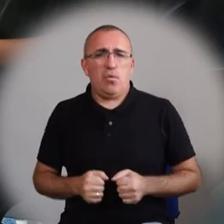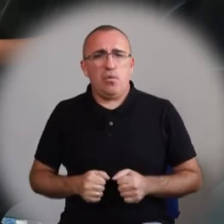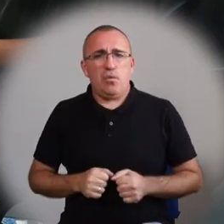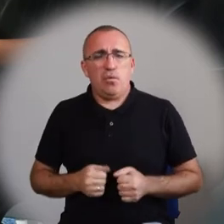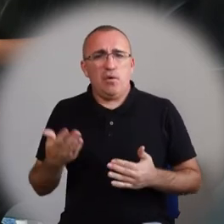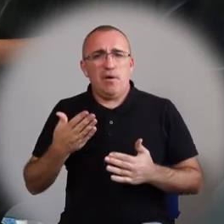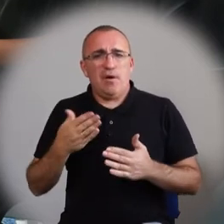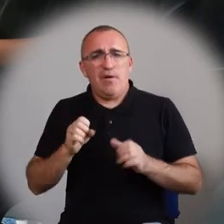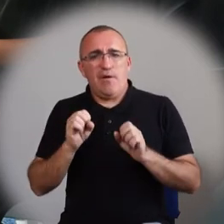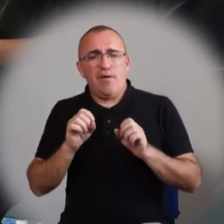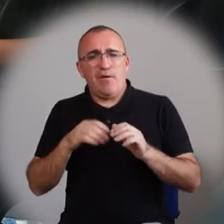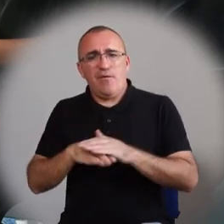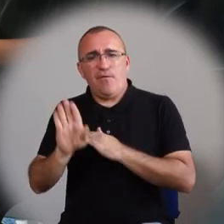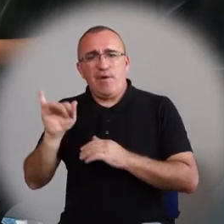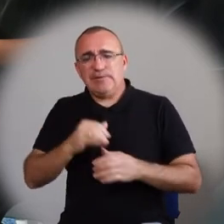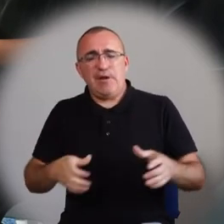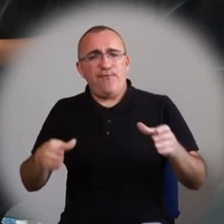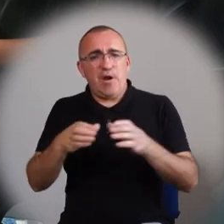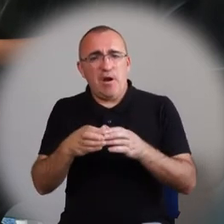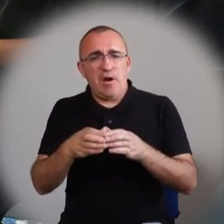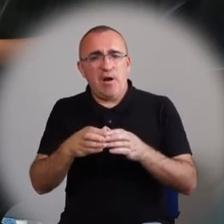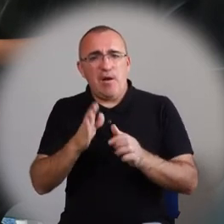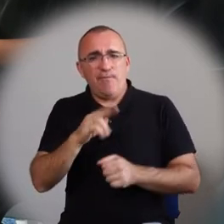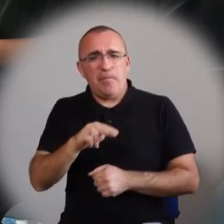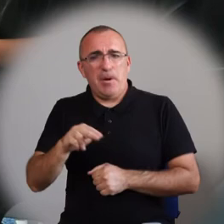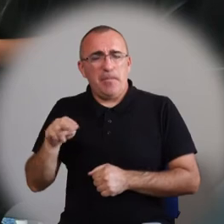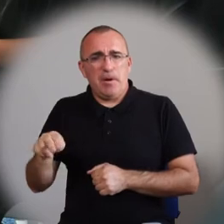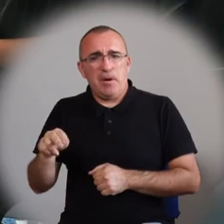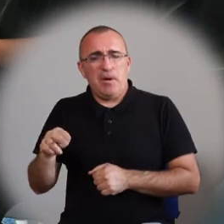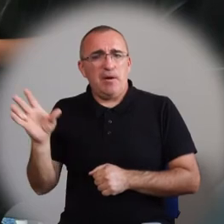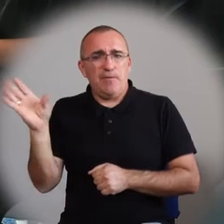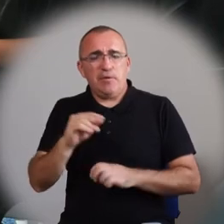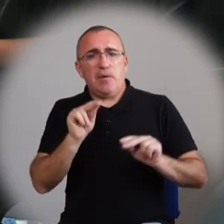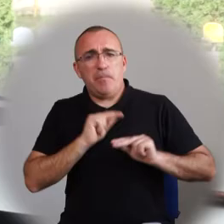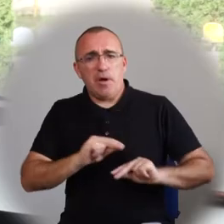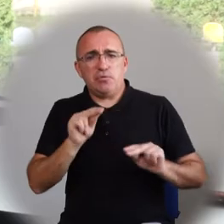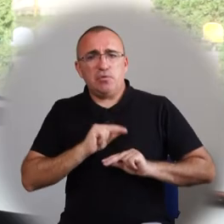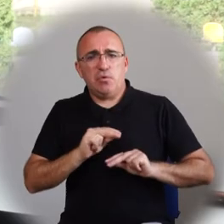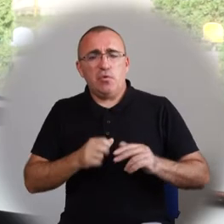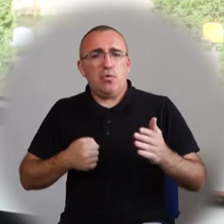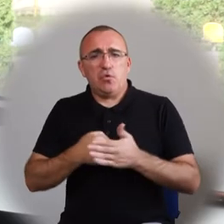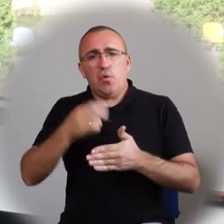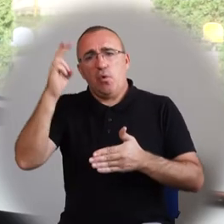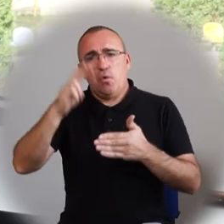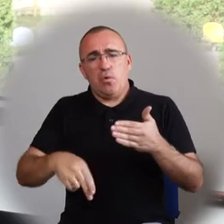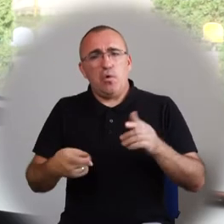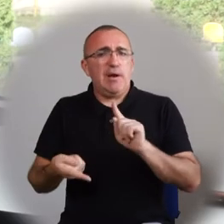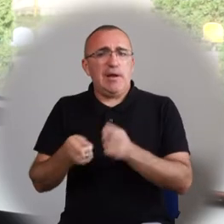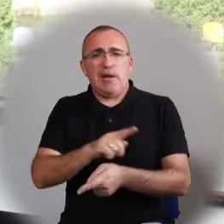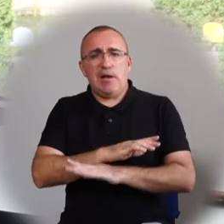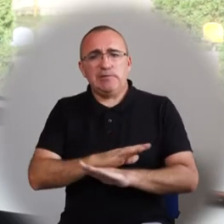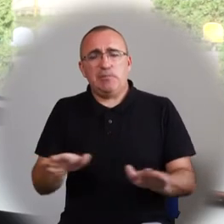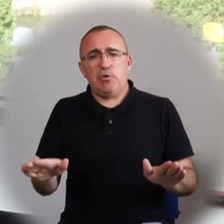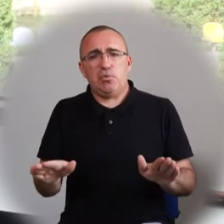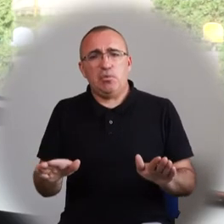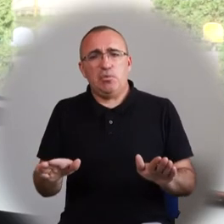давно, яка вийшла із фракції БПП, тоді всі відпрацювали до завершення,